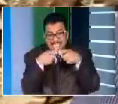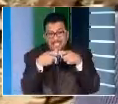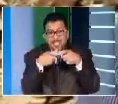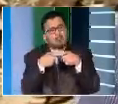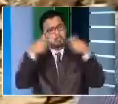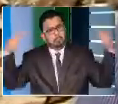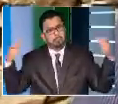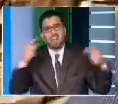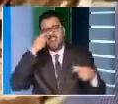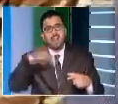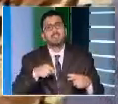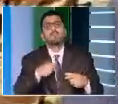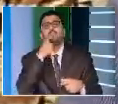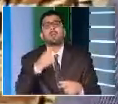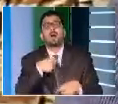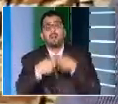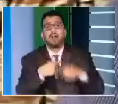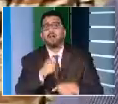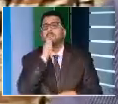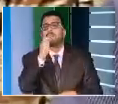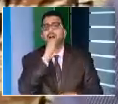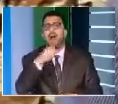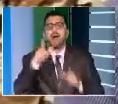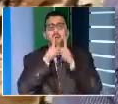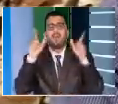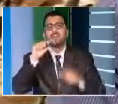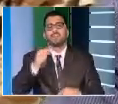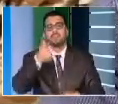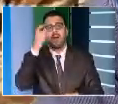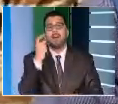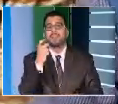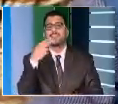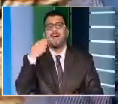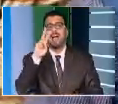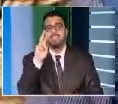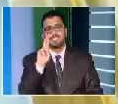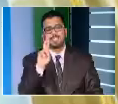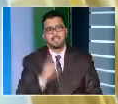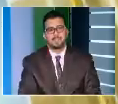تعز الذي يبدو قريبا. بلال الصبري، لأخبار الدار، مدينة تعز، اليمن.